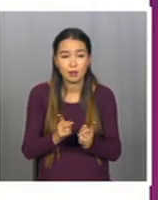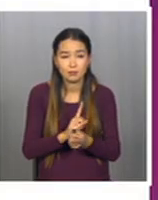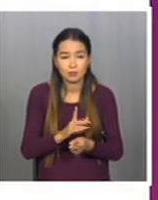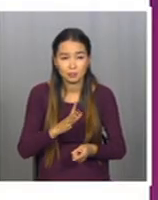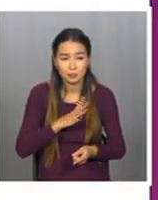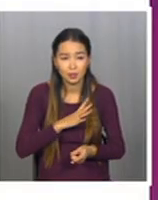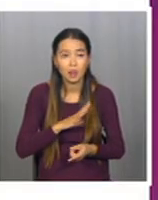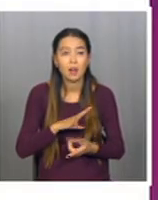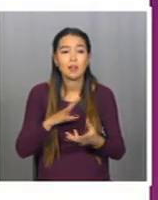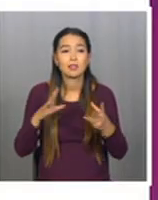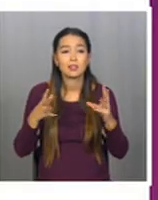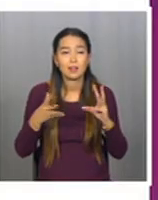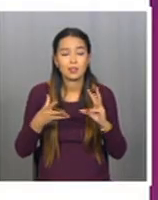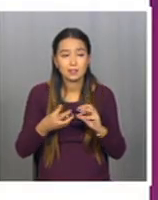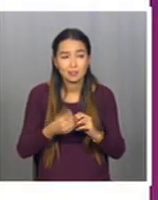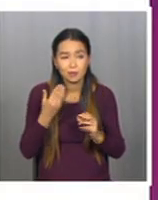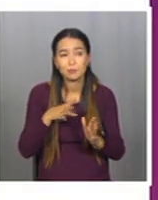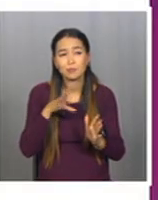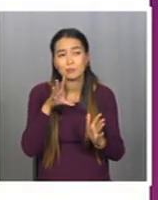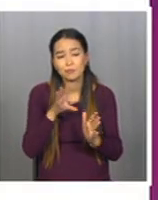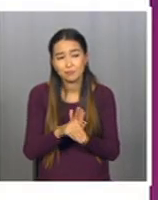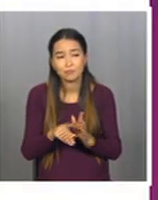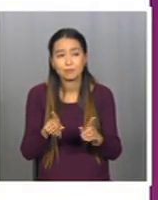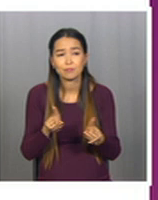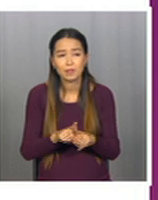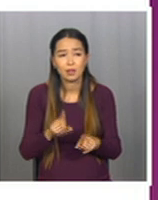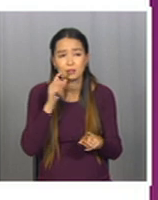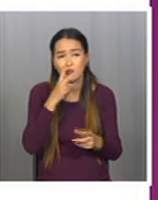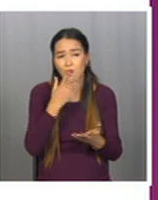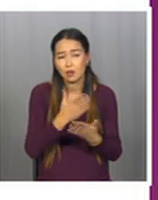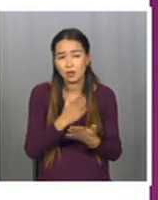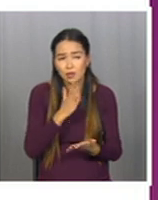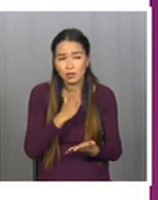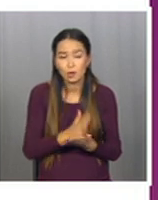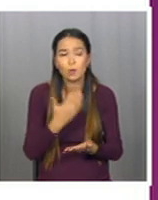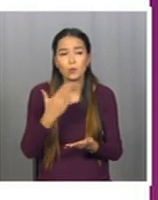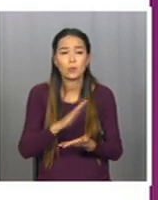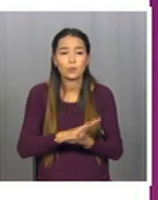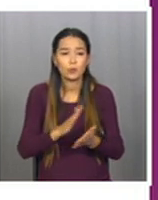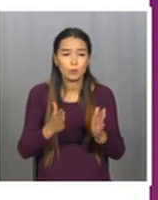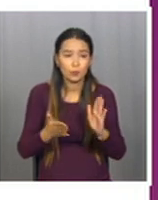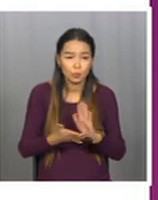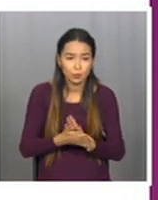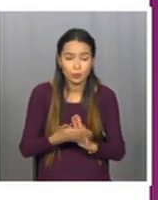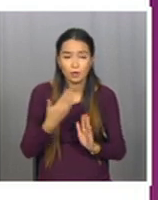Нәтижесінде оның салдары айқын көрінді. Осы жағдайларды ескере келе